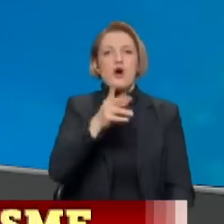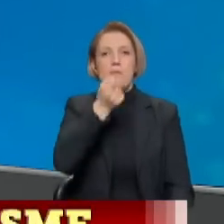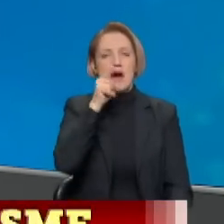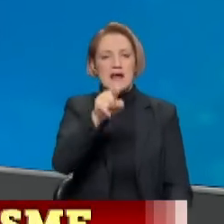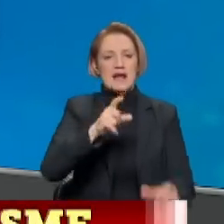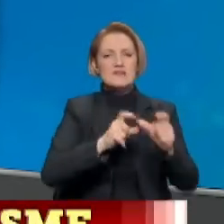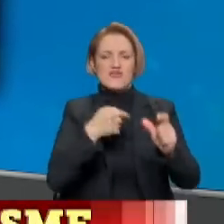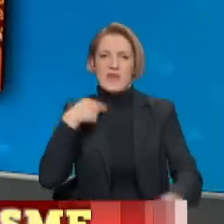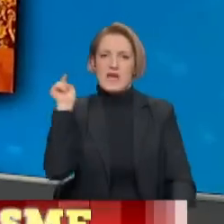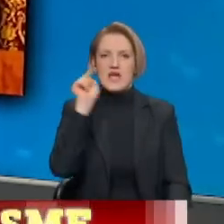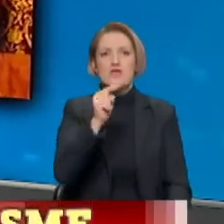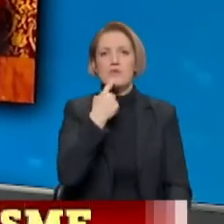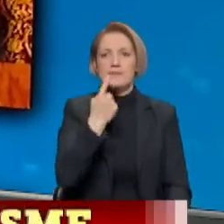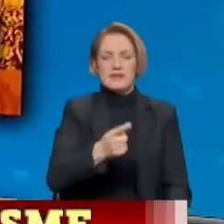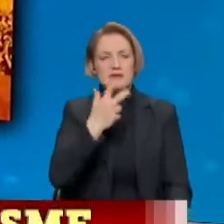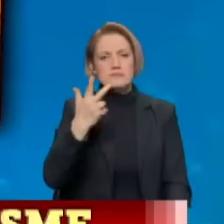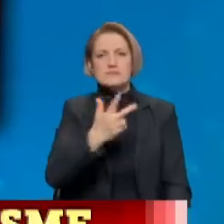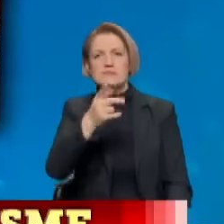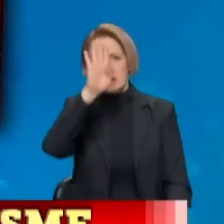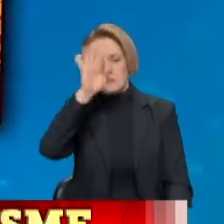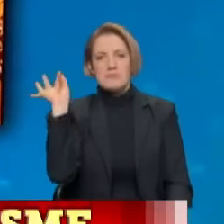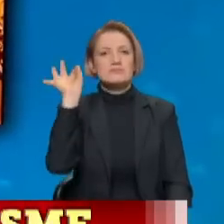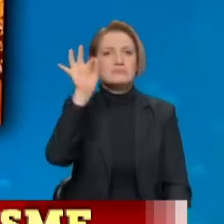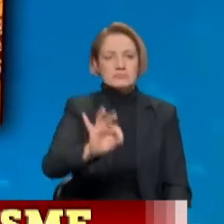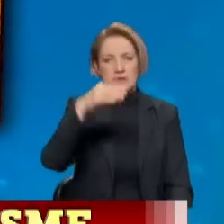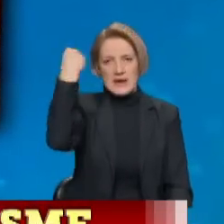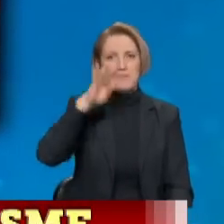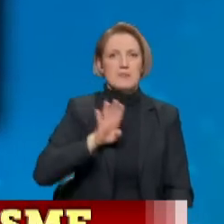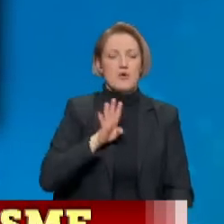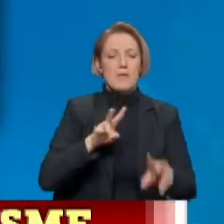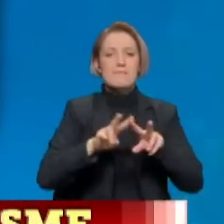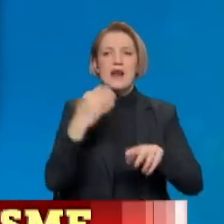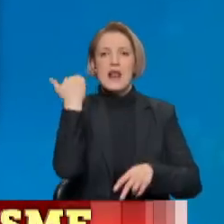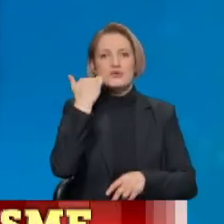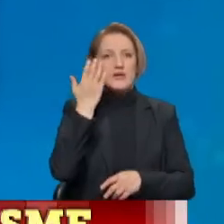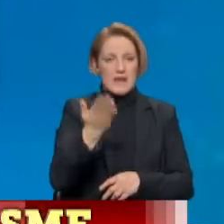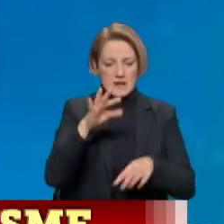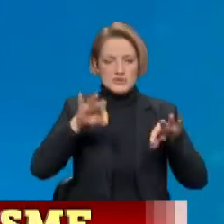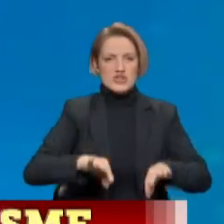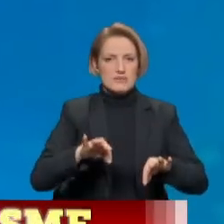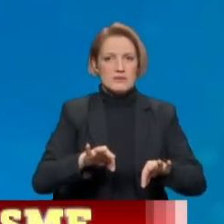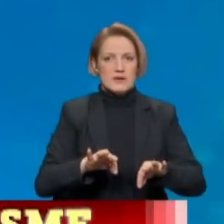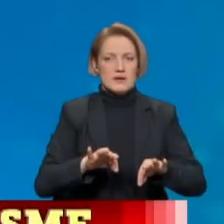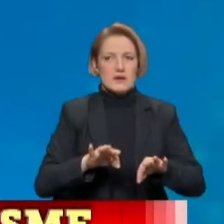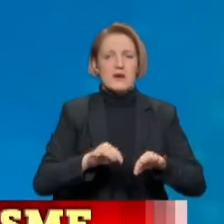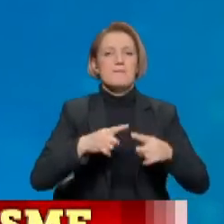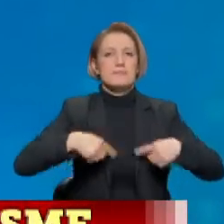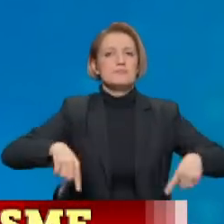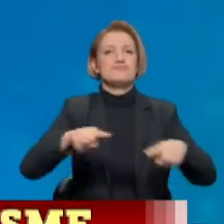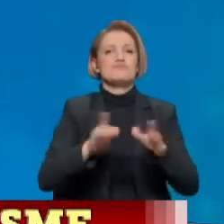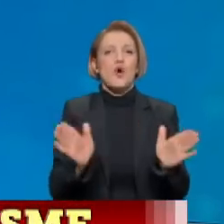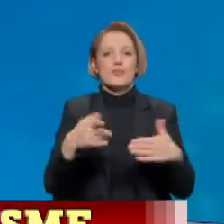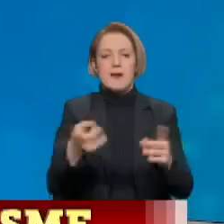ve Saraçhane'ye geliyorum dedi. Hızla da geldi Ekrem İmamoğlu, Meral Akşener. Şimdi makam odasındaki